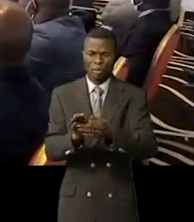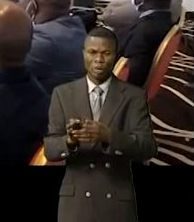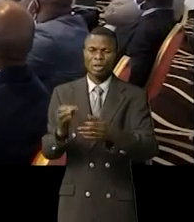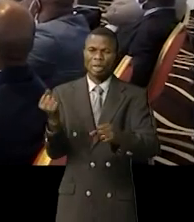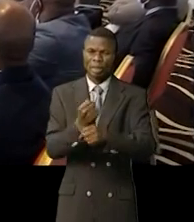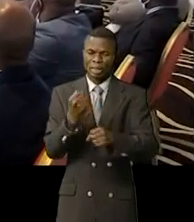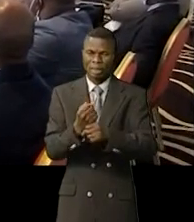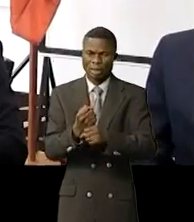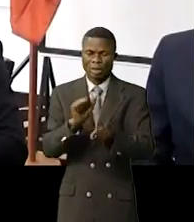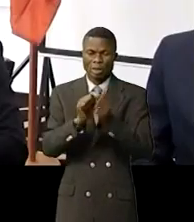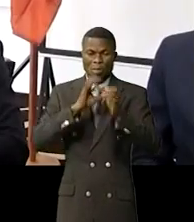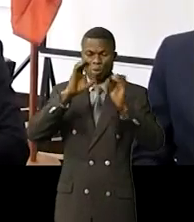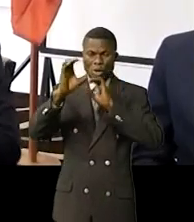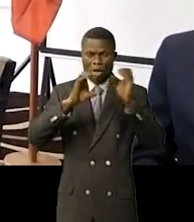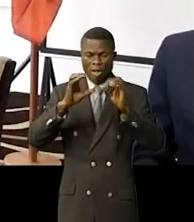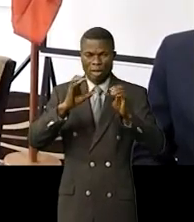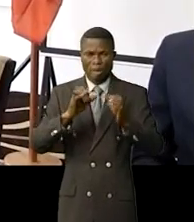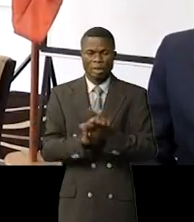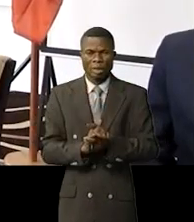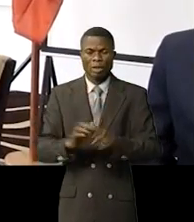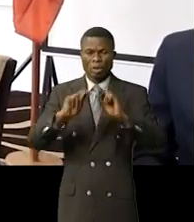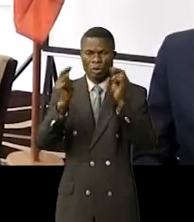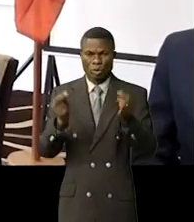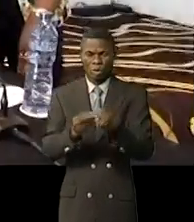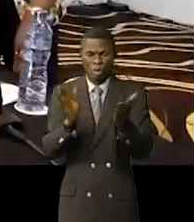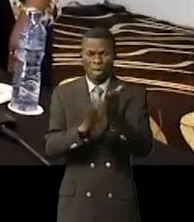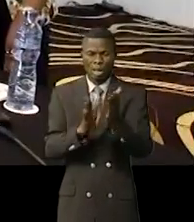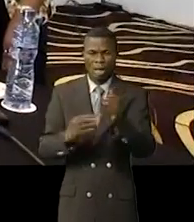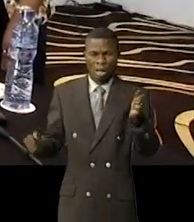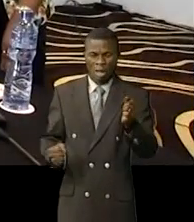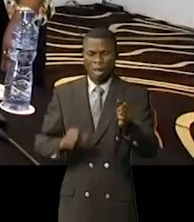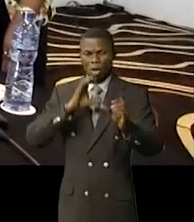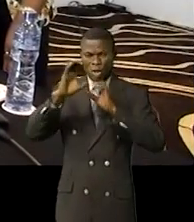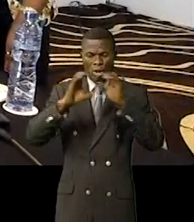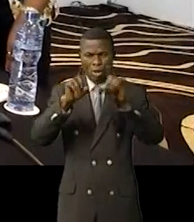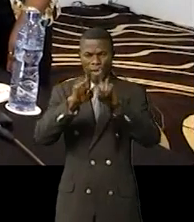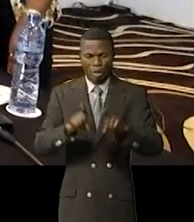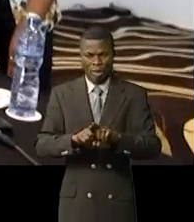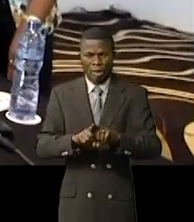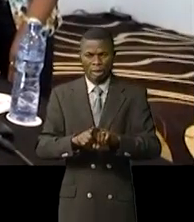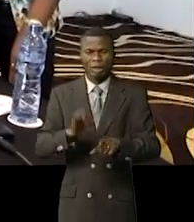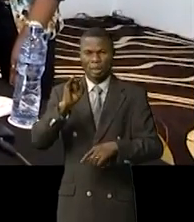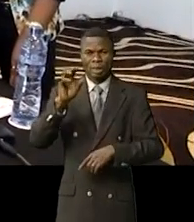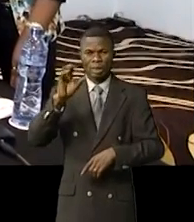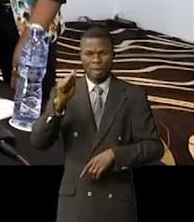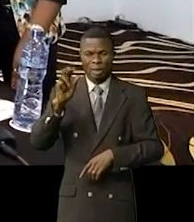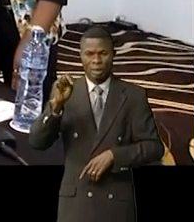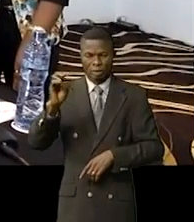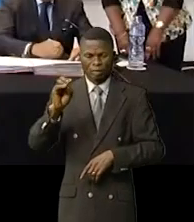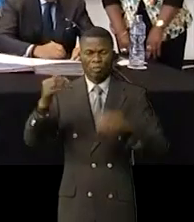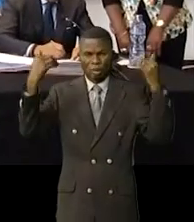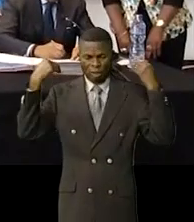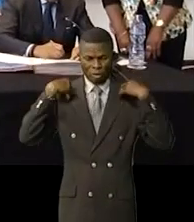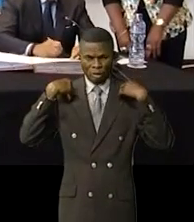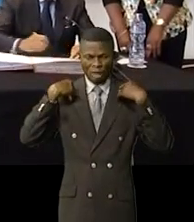dans le domaine de télécommunications. L'accord signé entre l'Institut angolais de communication, INACOM, et l'autorité de régulation de la poste